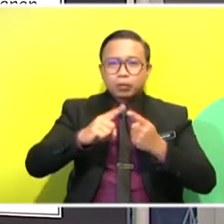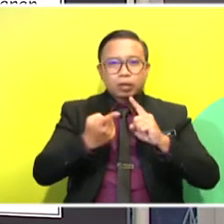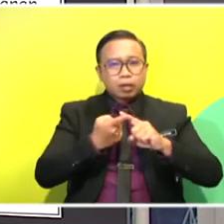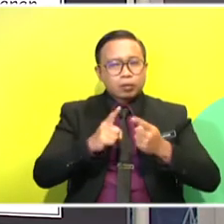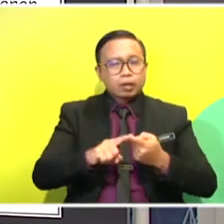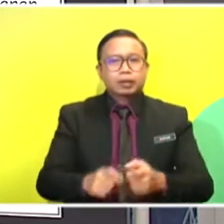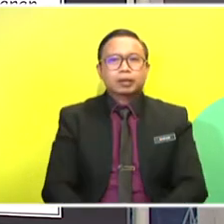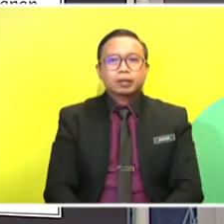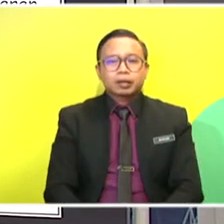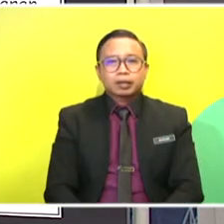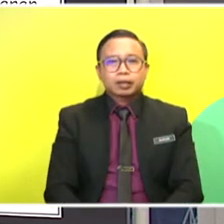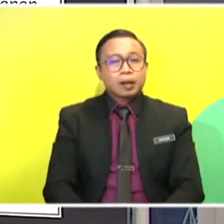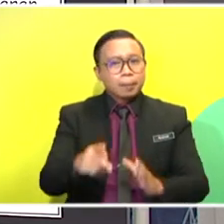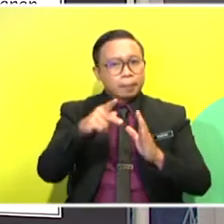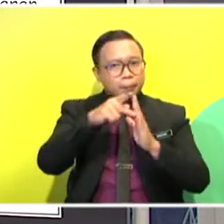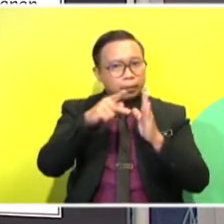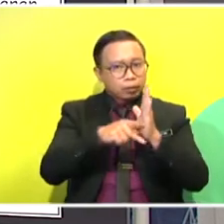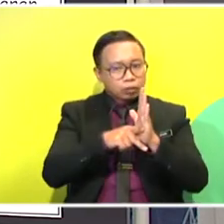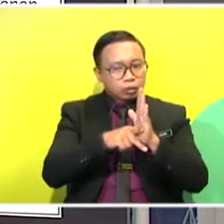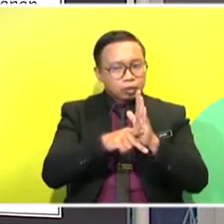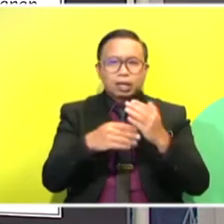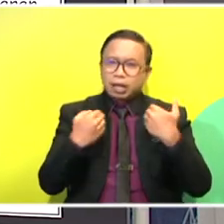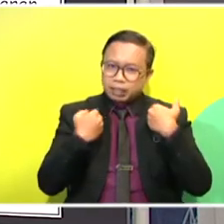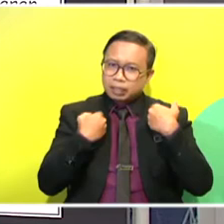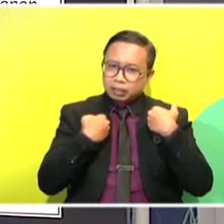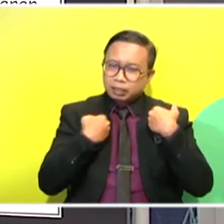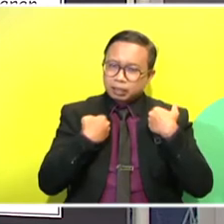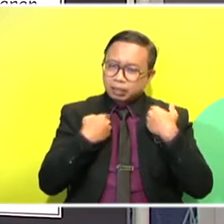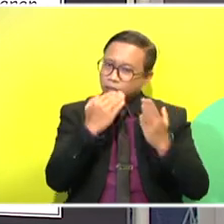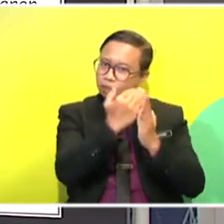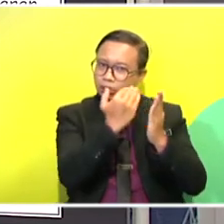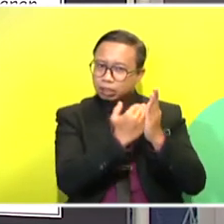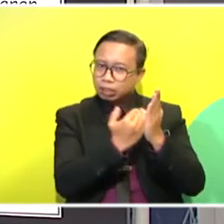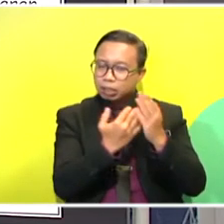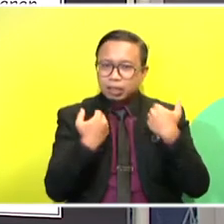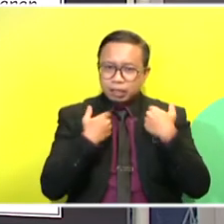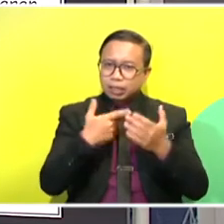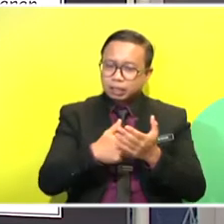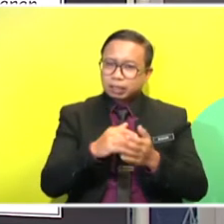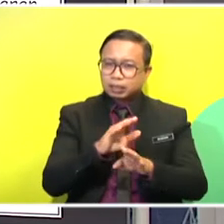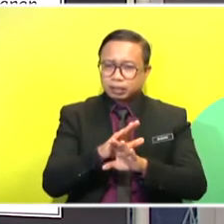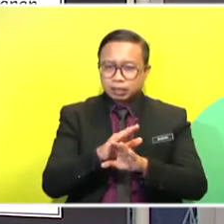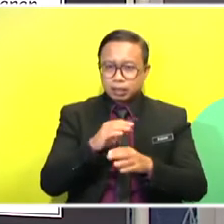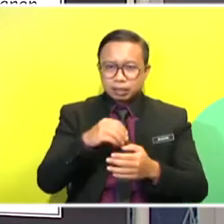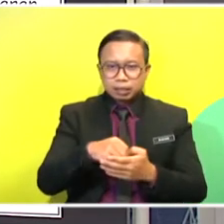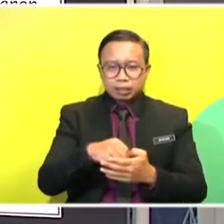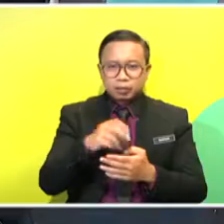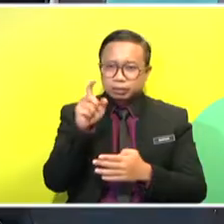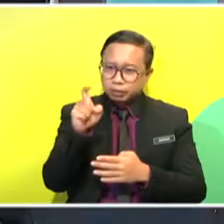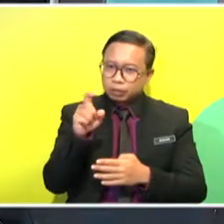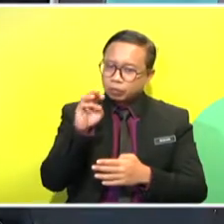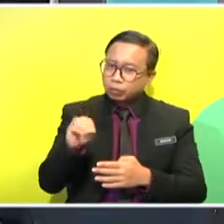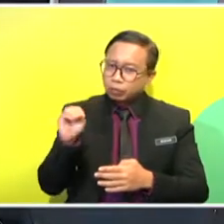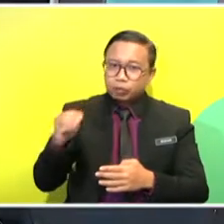daripada peraturan-peraturan yang tertera di sini, ada tak cikgu peraturan lain yang perlu diketahui oleh murid-murid?